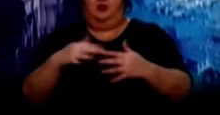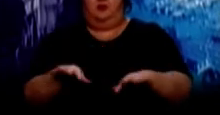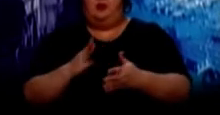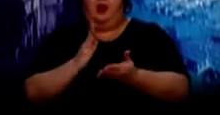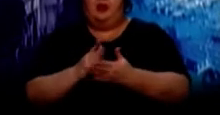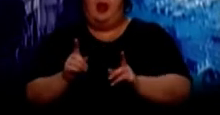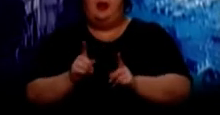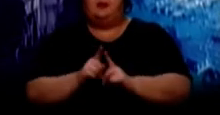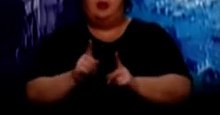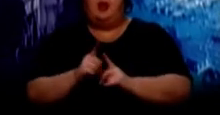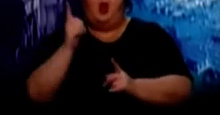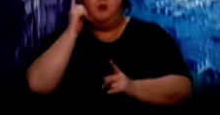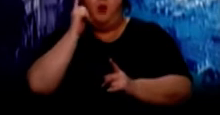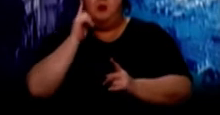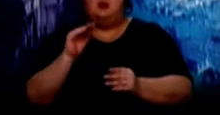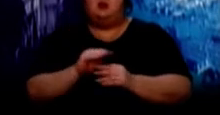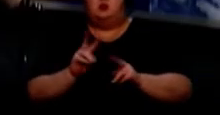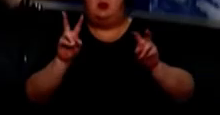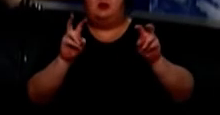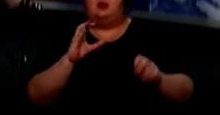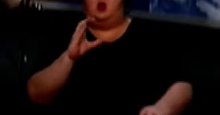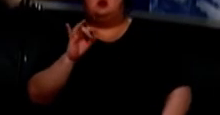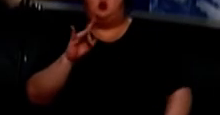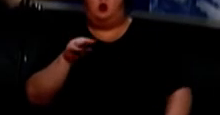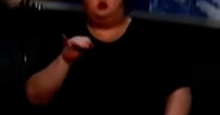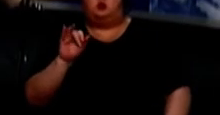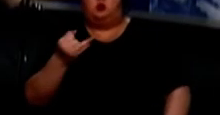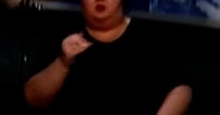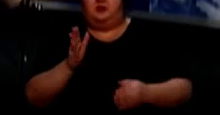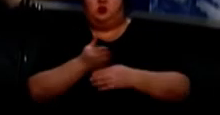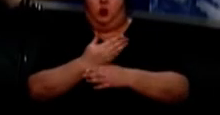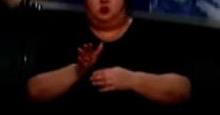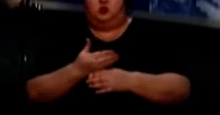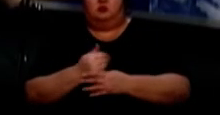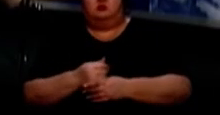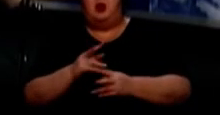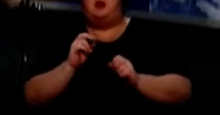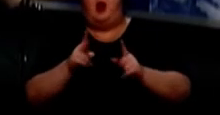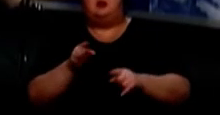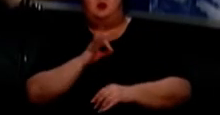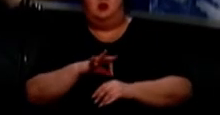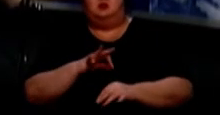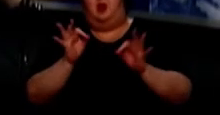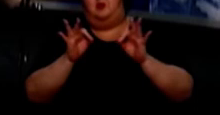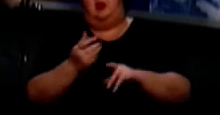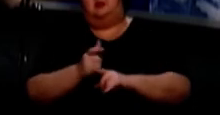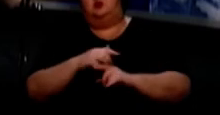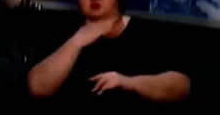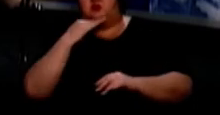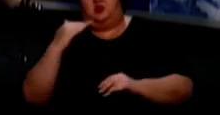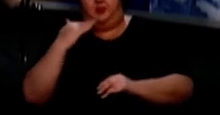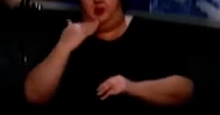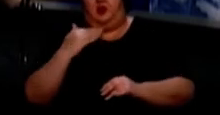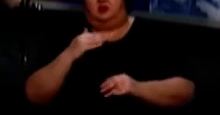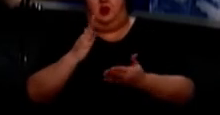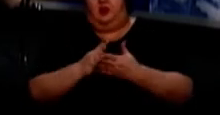додаток «Сортуй». Розкажіть, будь ласка, що це за додаток, як ним користуватися і наскільки він ефективний? Насправді дуже багато є подібних